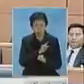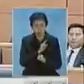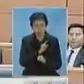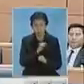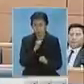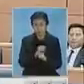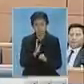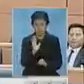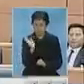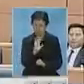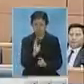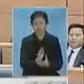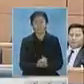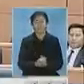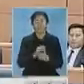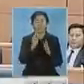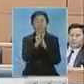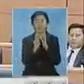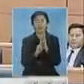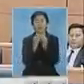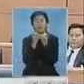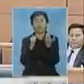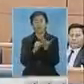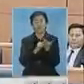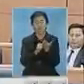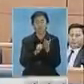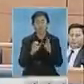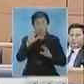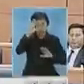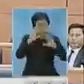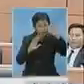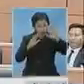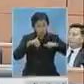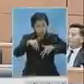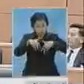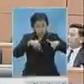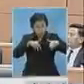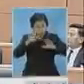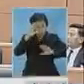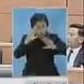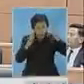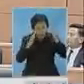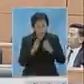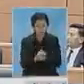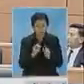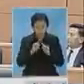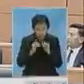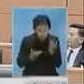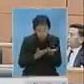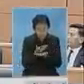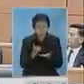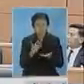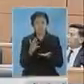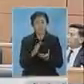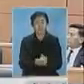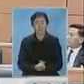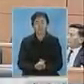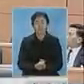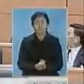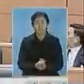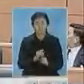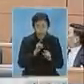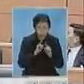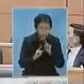ก็เกิดขึ้นครับไม่มีการทำประชามติไม่มีการสาเสวนาไม่มี